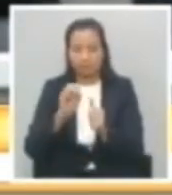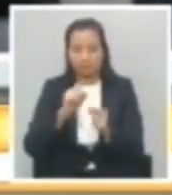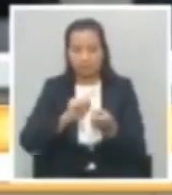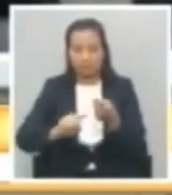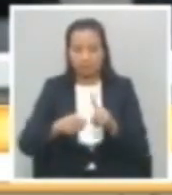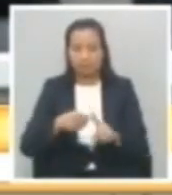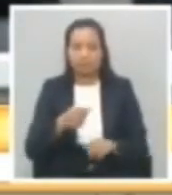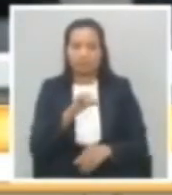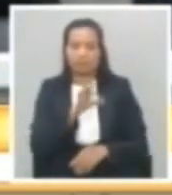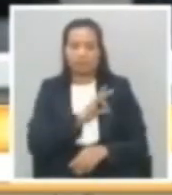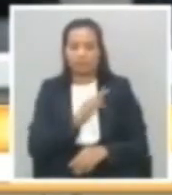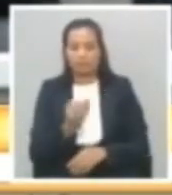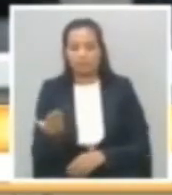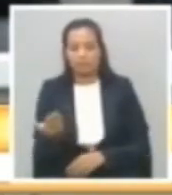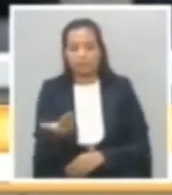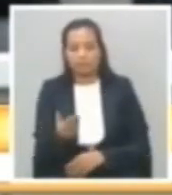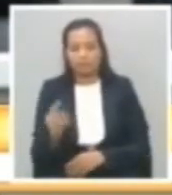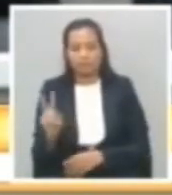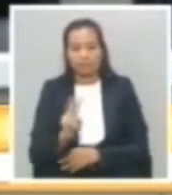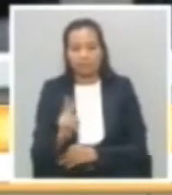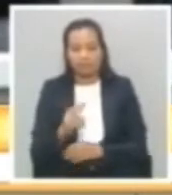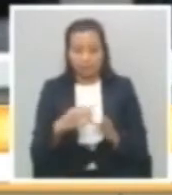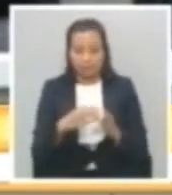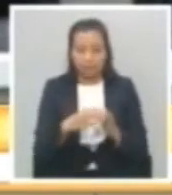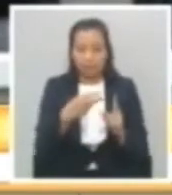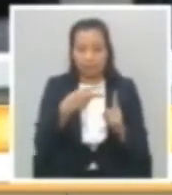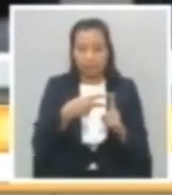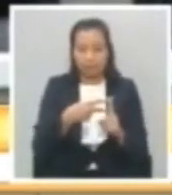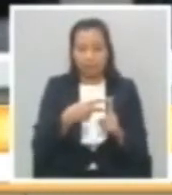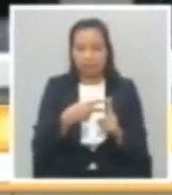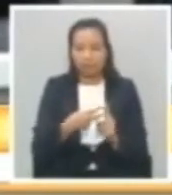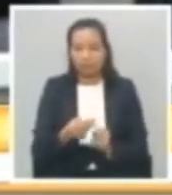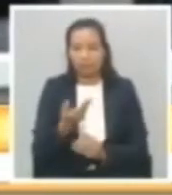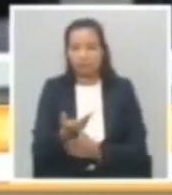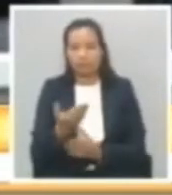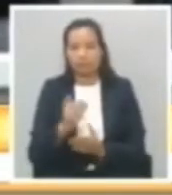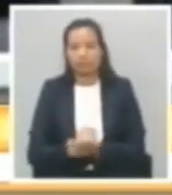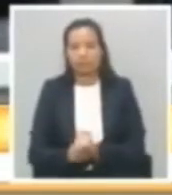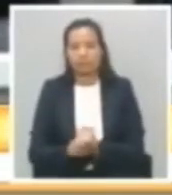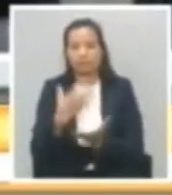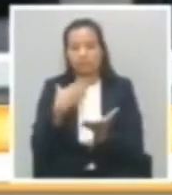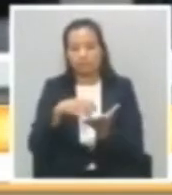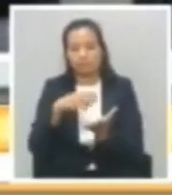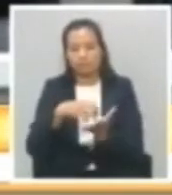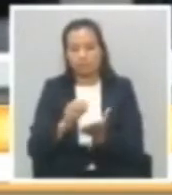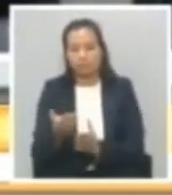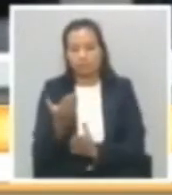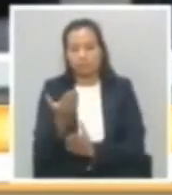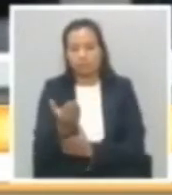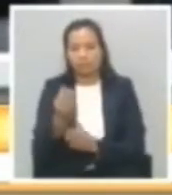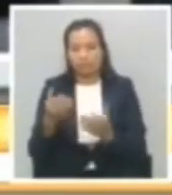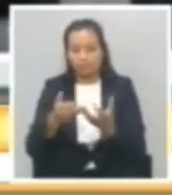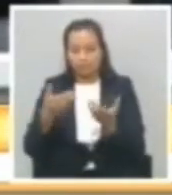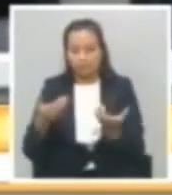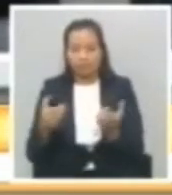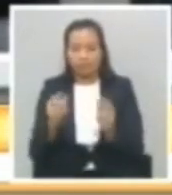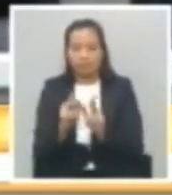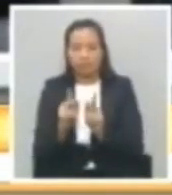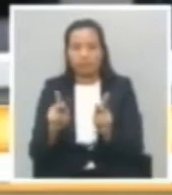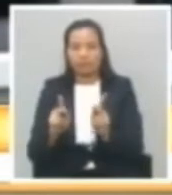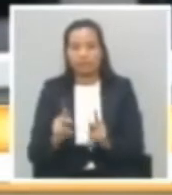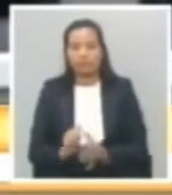นสมาชิก2ท่านจากพรรคอนาคตใหม่เมื่อสักครู่นะครับที่ได้เสนอขอที่จะแยกชุดกรรมาธิ